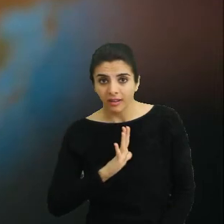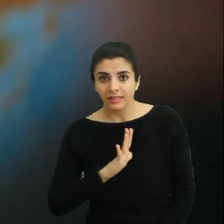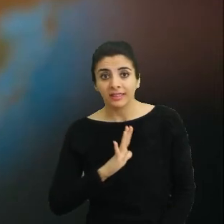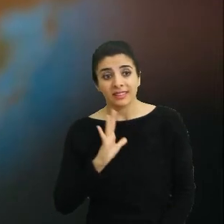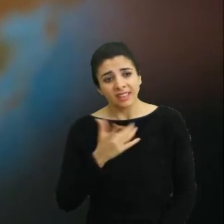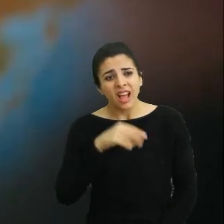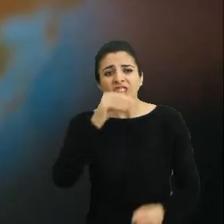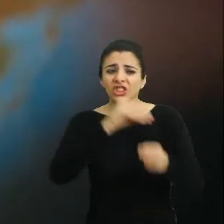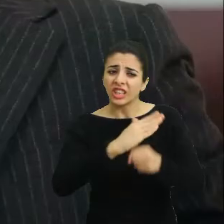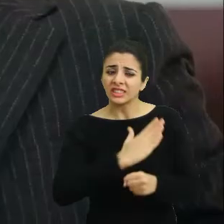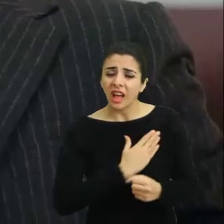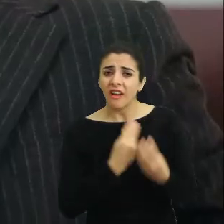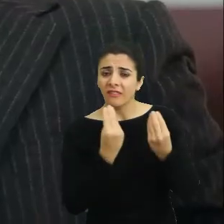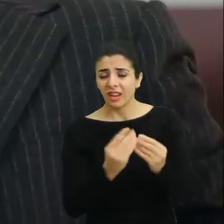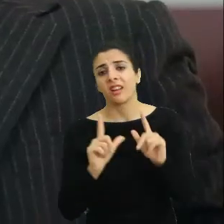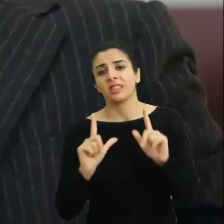nesnesine de saygı göster.